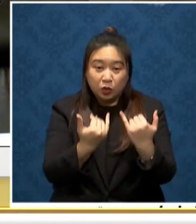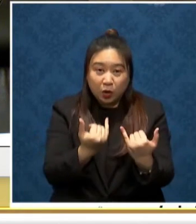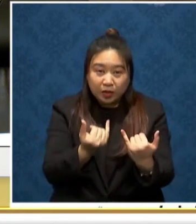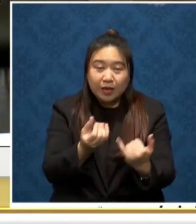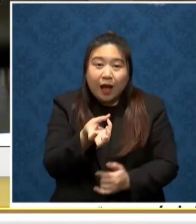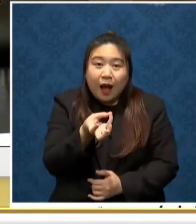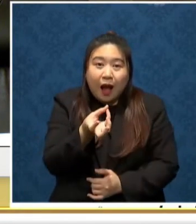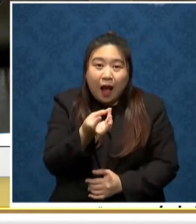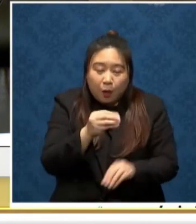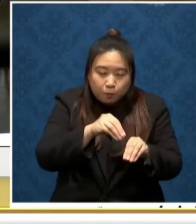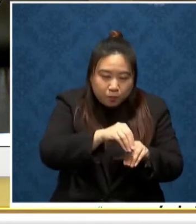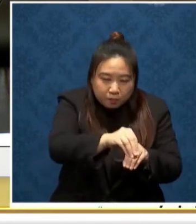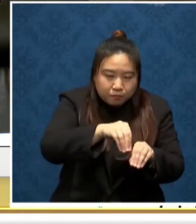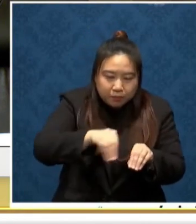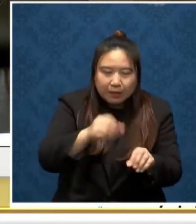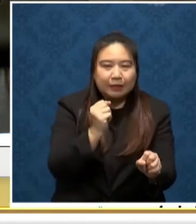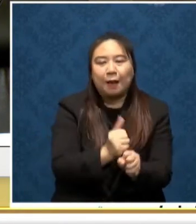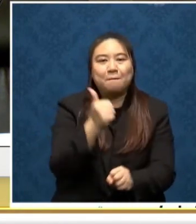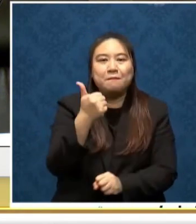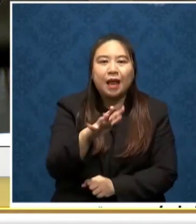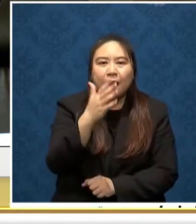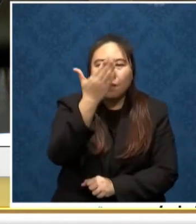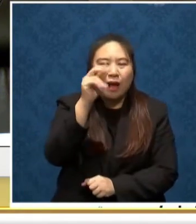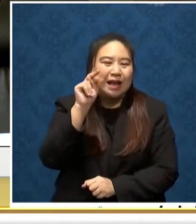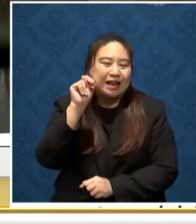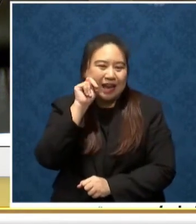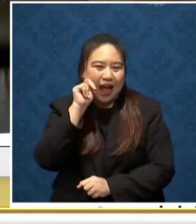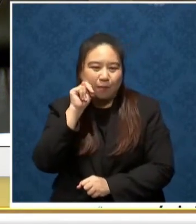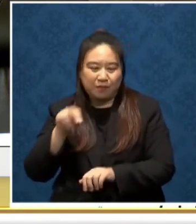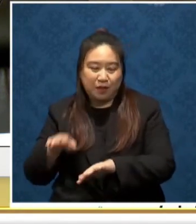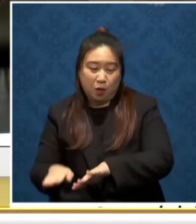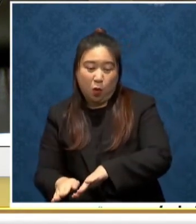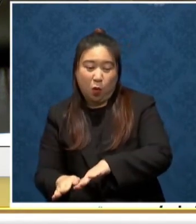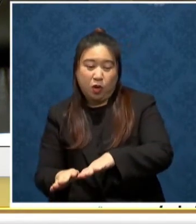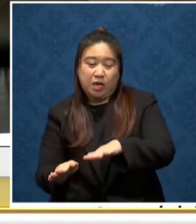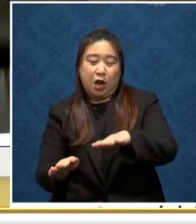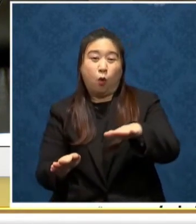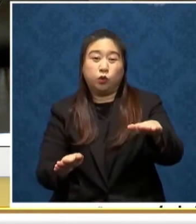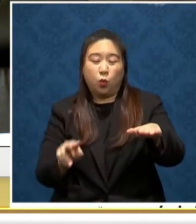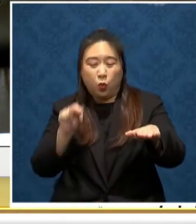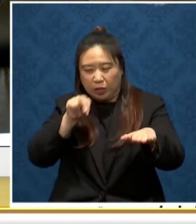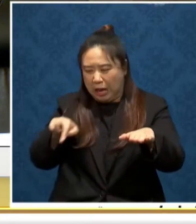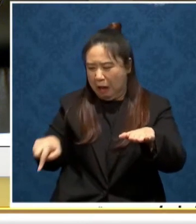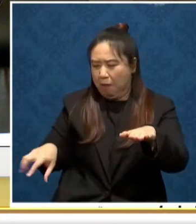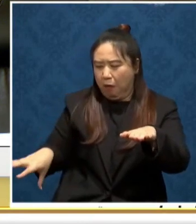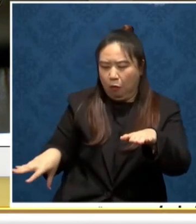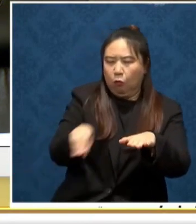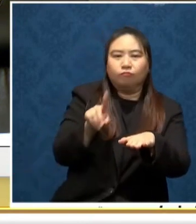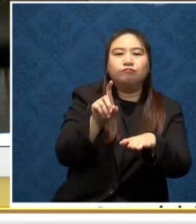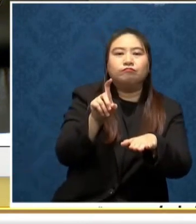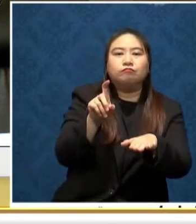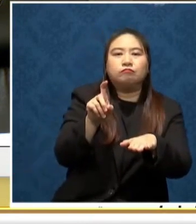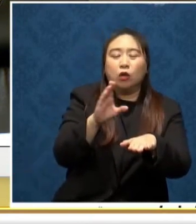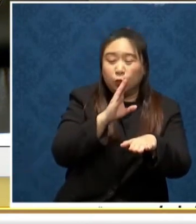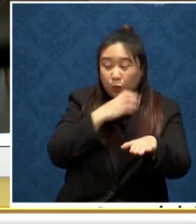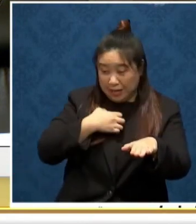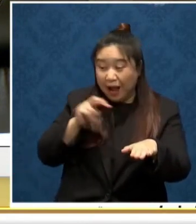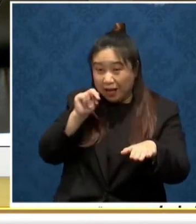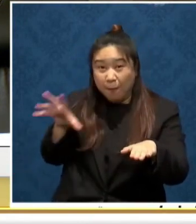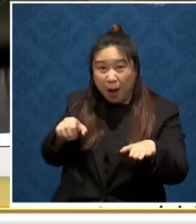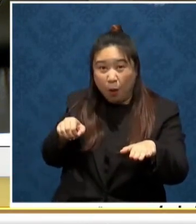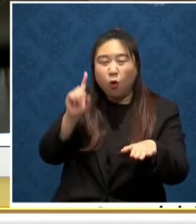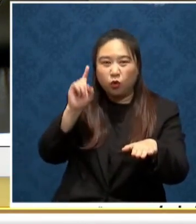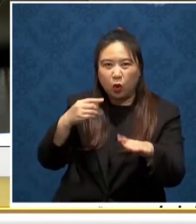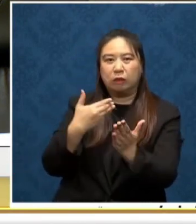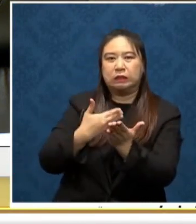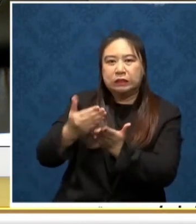งเดียวเพราะว่าเขาเป็นพื้นที่ดอนนะครับน้ำส่งไม่ถึงสูบถ้าจะต้องซื้อน้ำก็ต้องใช้ไฟฟ้าซึ่งสูงอีกนะครับแต่ถ้